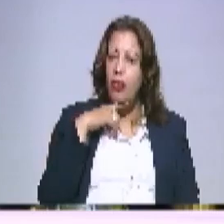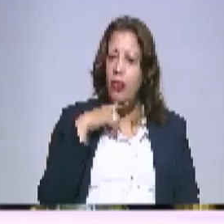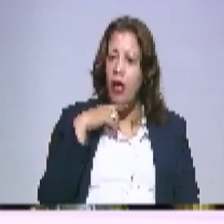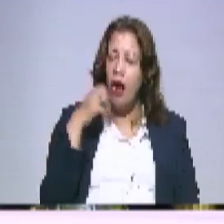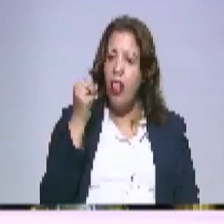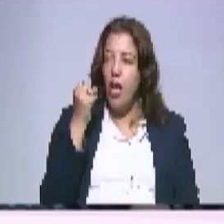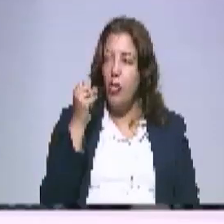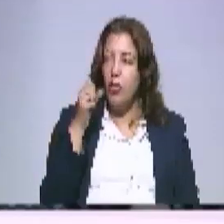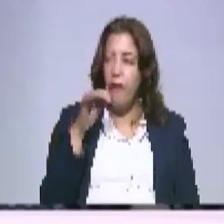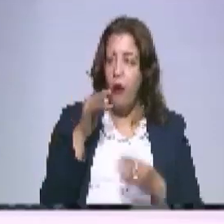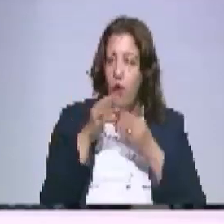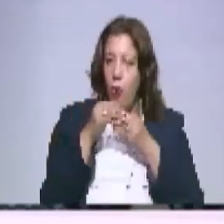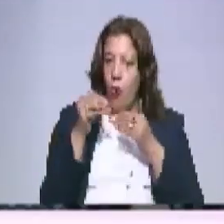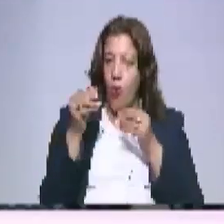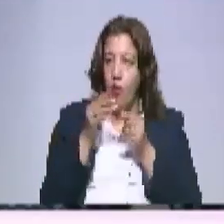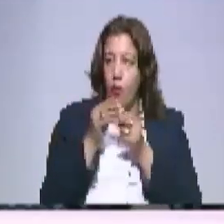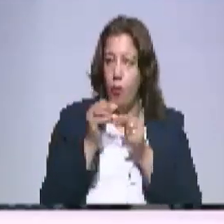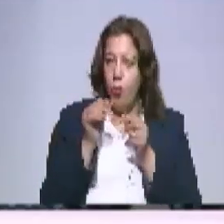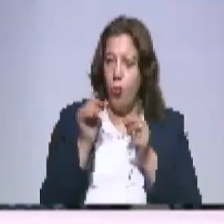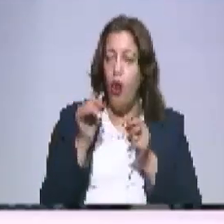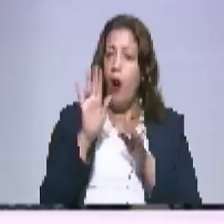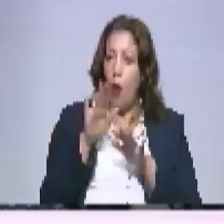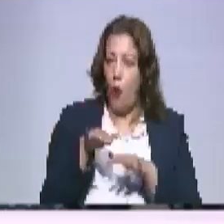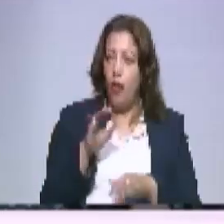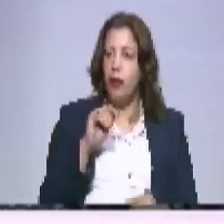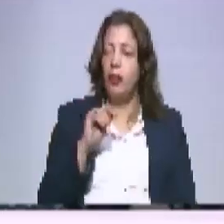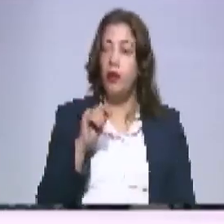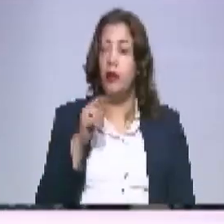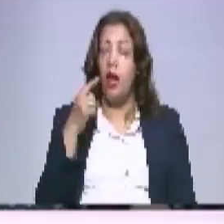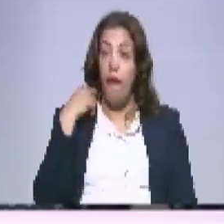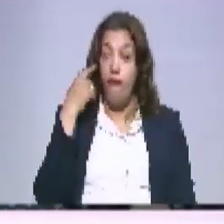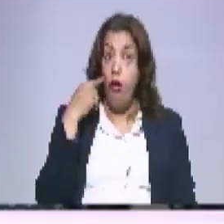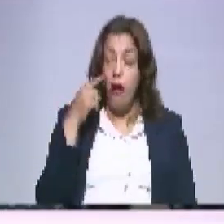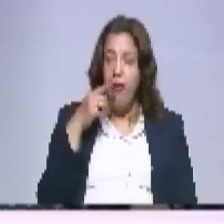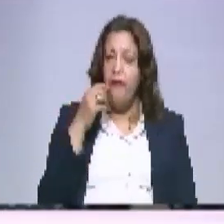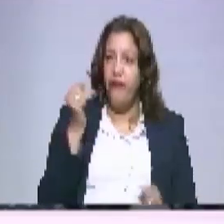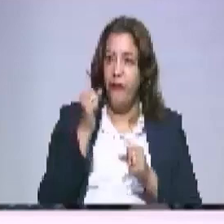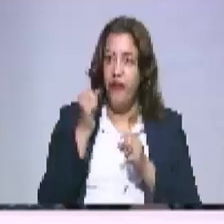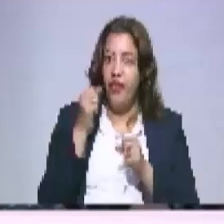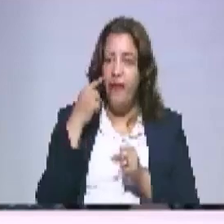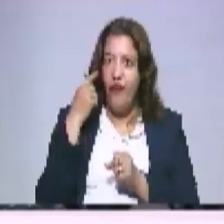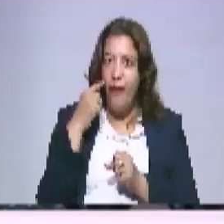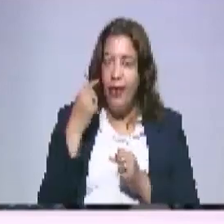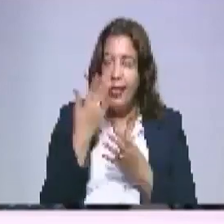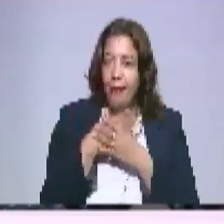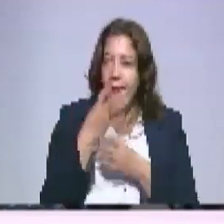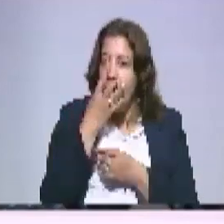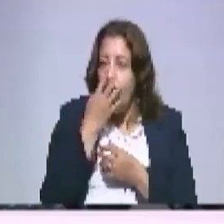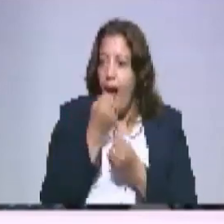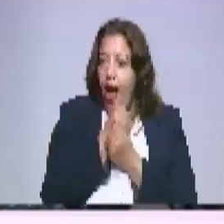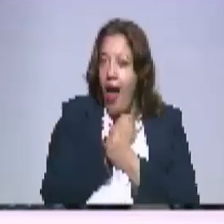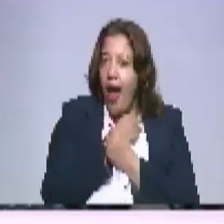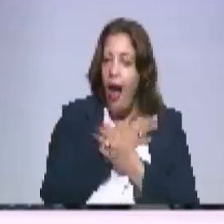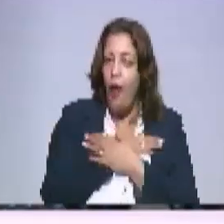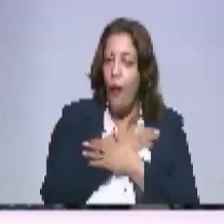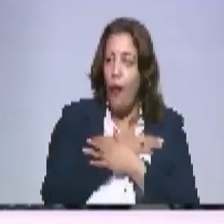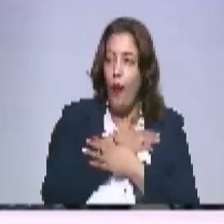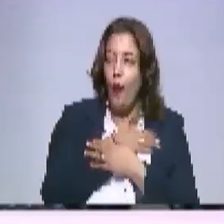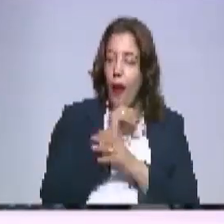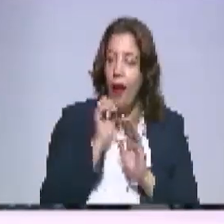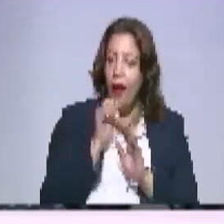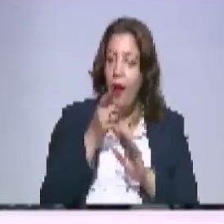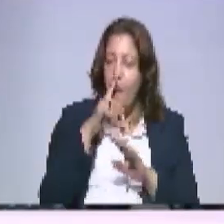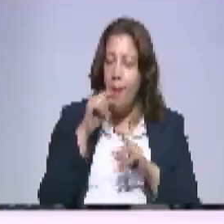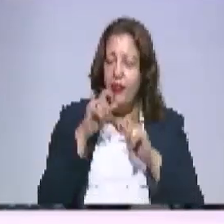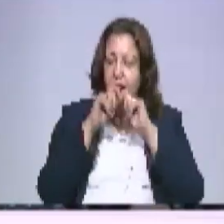وبعدين حلو قوي في الشتاء، يعني في الشتاء بنبقى بنفكر في حاجات كده تدفي وتكون يعني تخلينا مثلا لو سهرانين بالليل